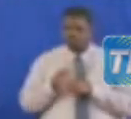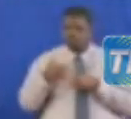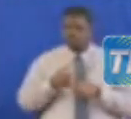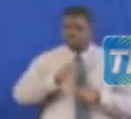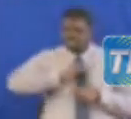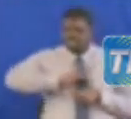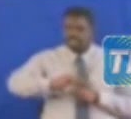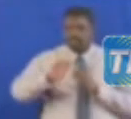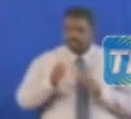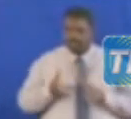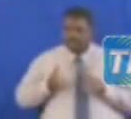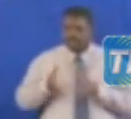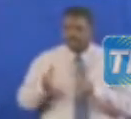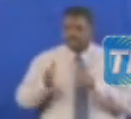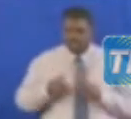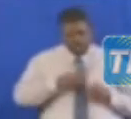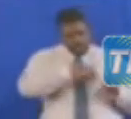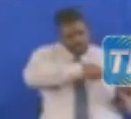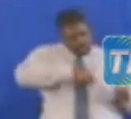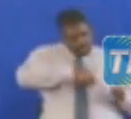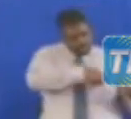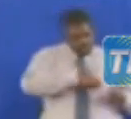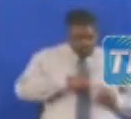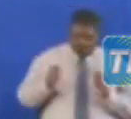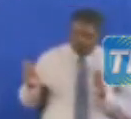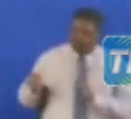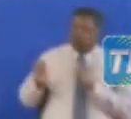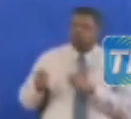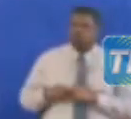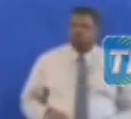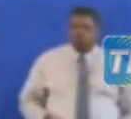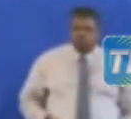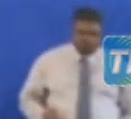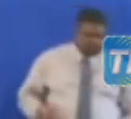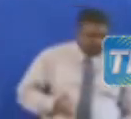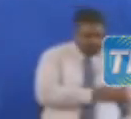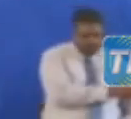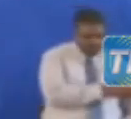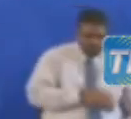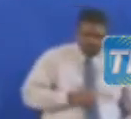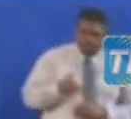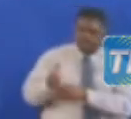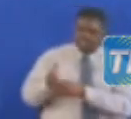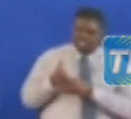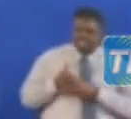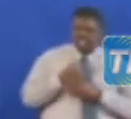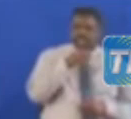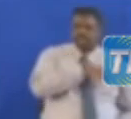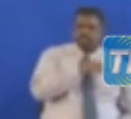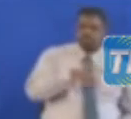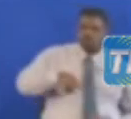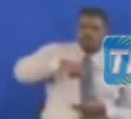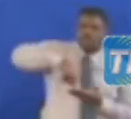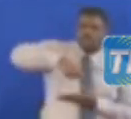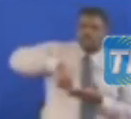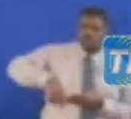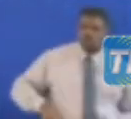darasa ya kilimo pamoja na mifugo. Mheshimiwa Spika, kwa upande wa shirika la masoko ya Kariakoo, kwa